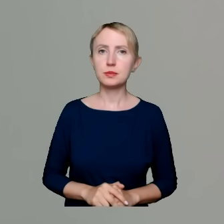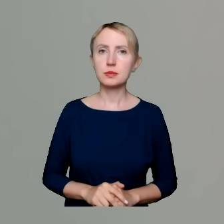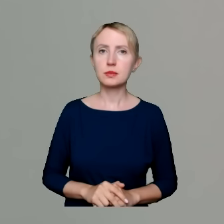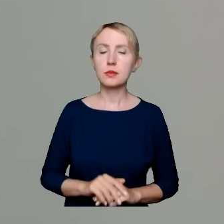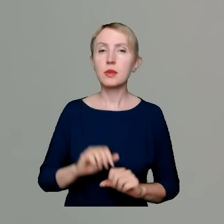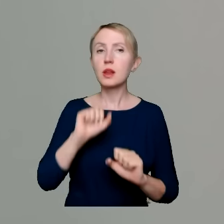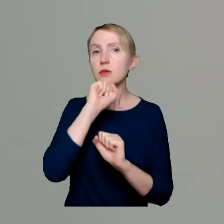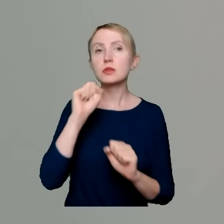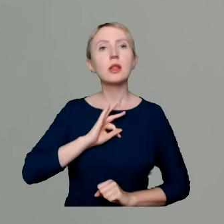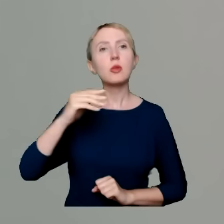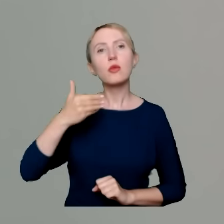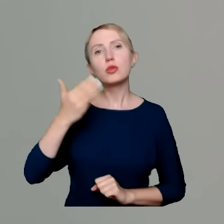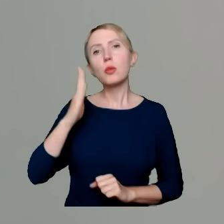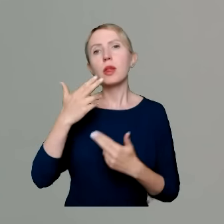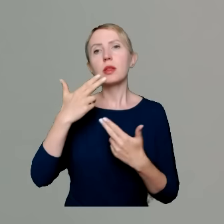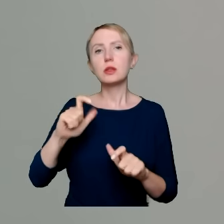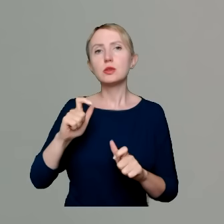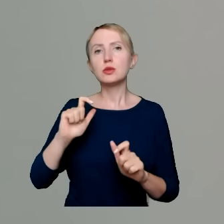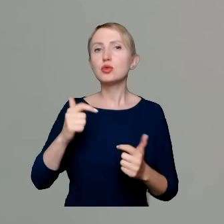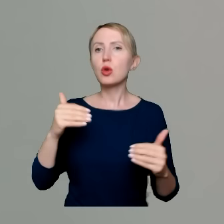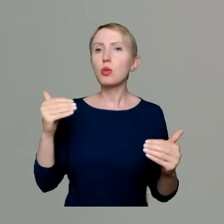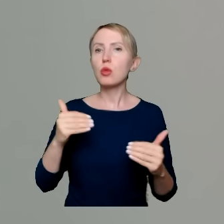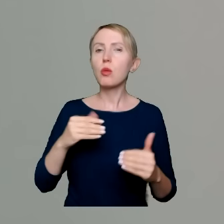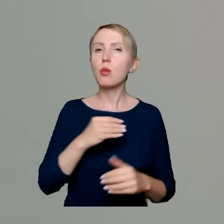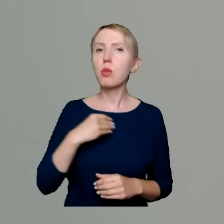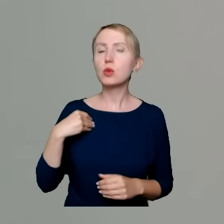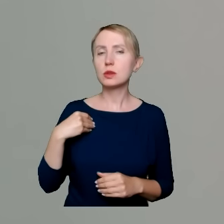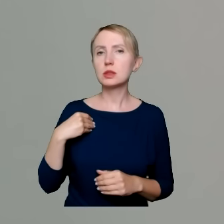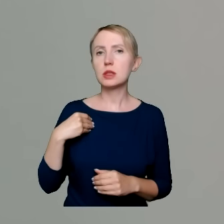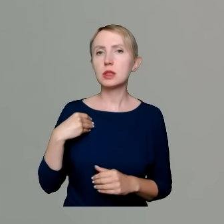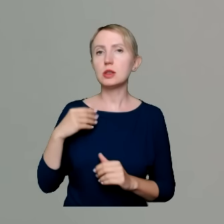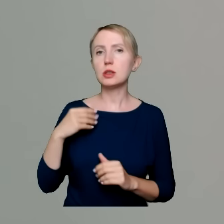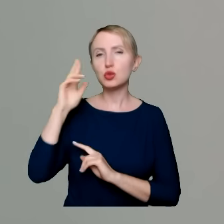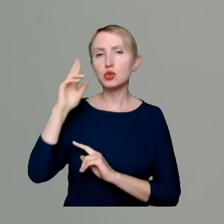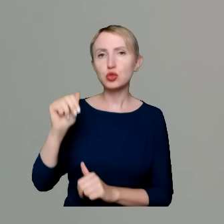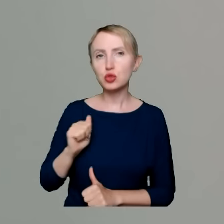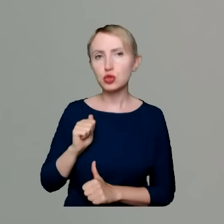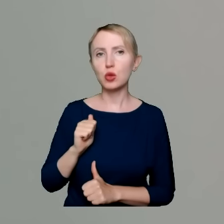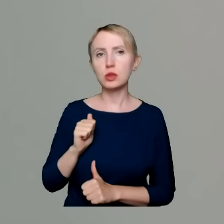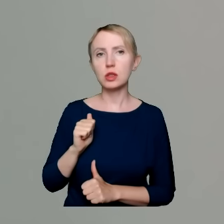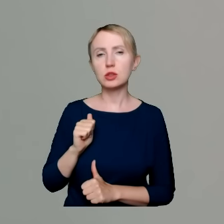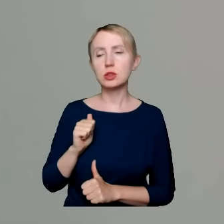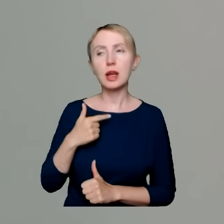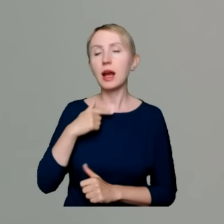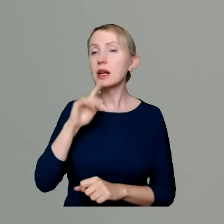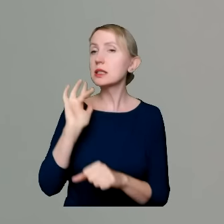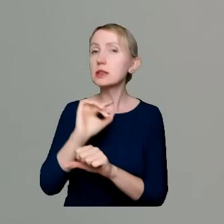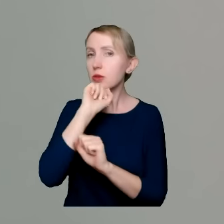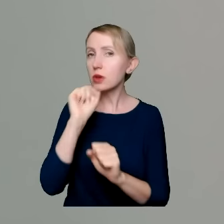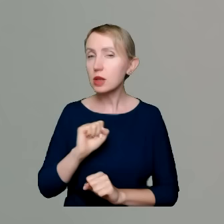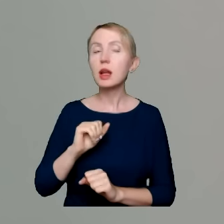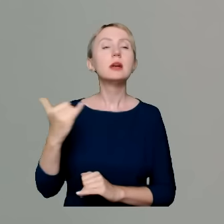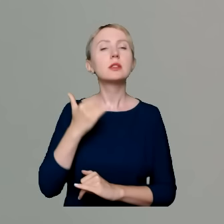państwo niczego, co mogłoby uwłaczać polskiemu mundurowi. Zawsze twierdziłem, że polski mundur i polskie granice są